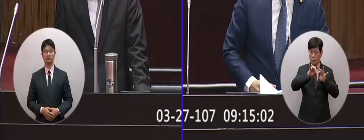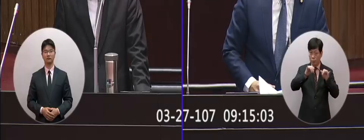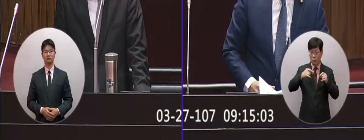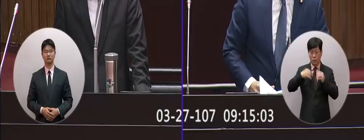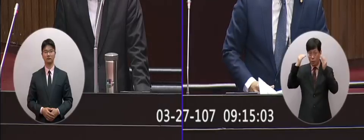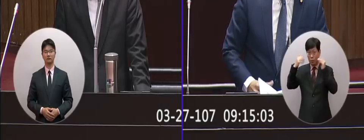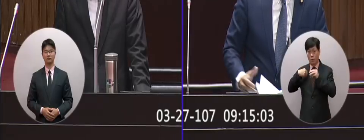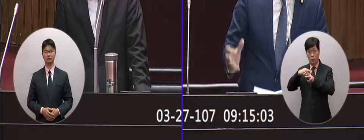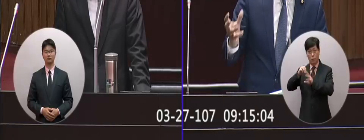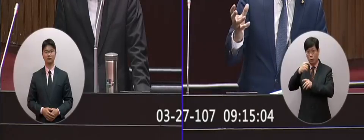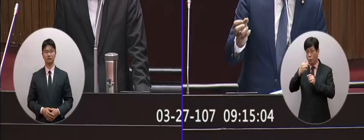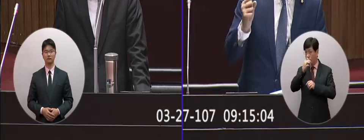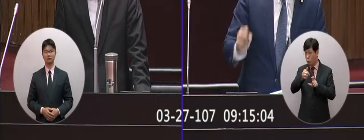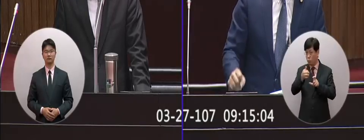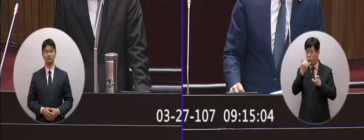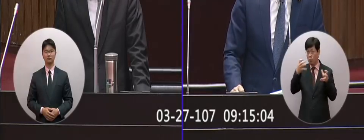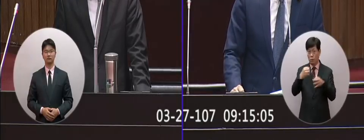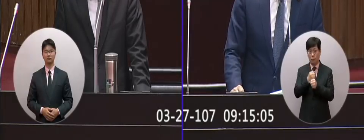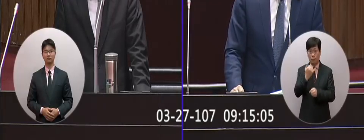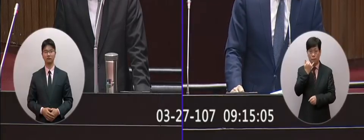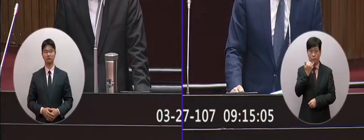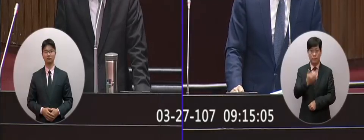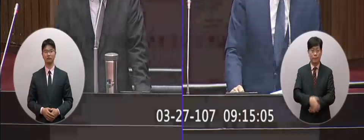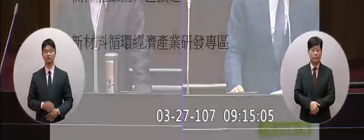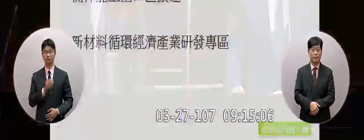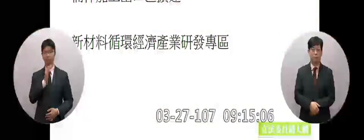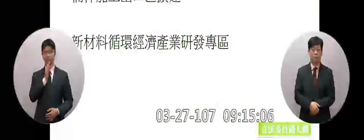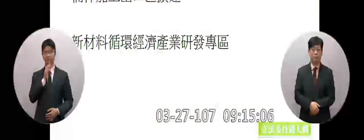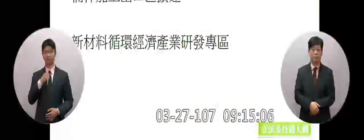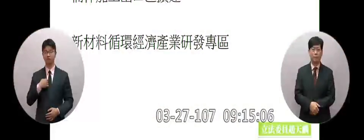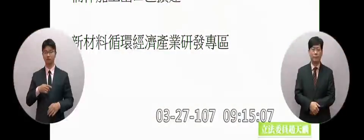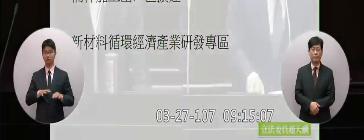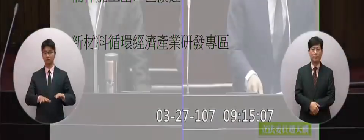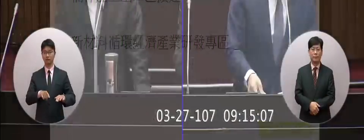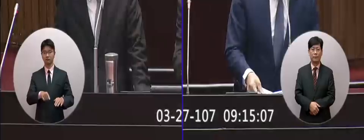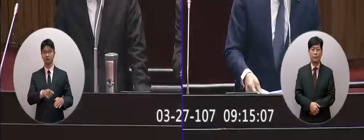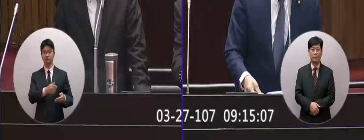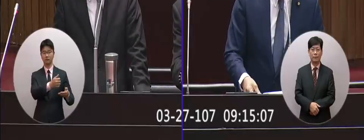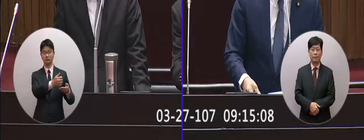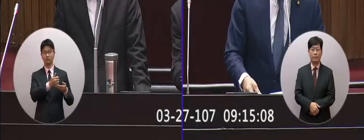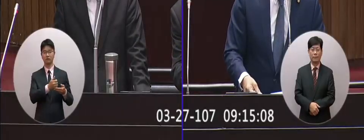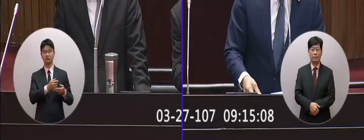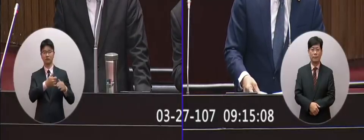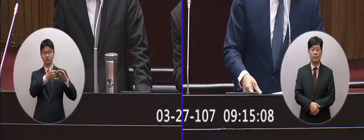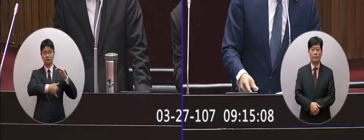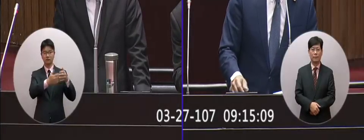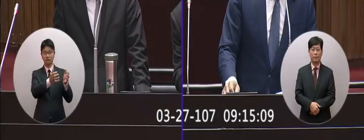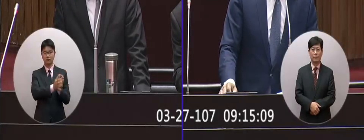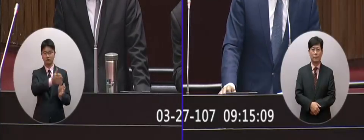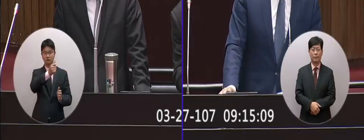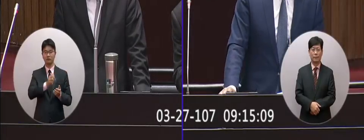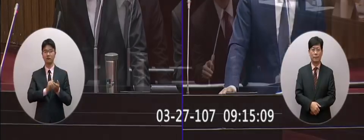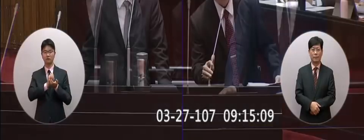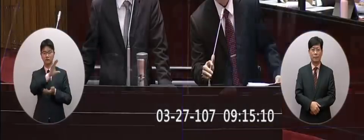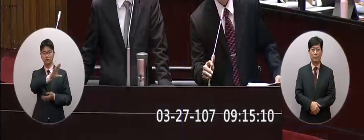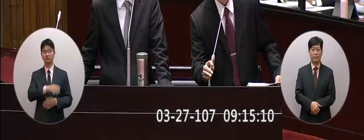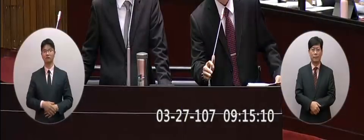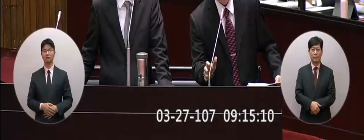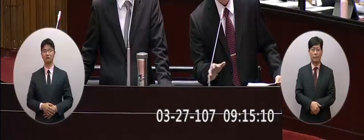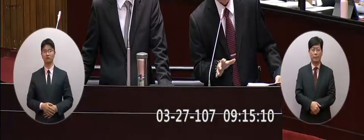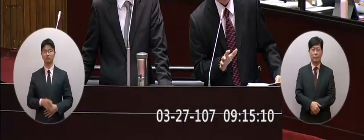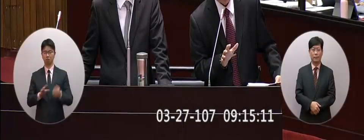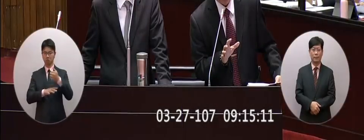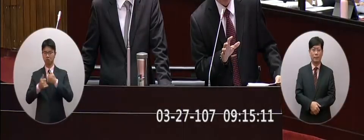男子加工出口区这种合作的关系？ 是，好，那这部分我先请沈部长跟你报告， 谢谢。 好，委员关心的部分